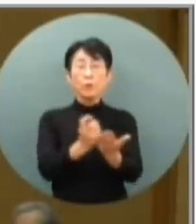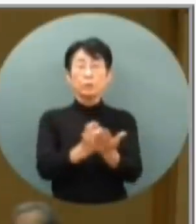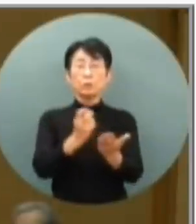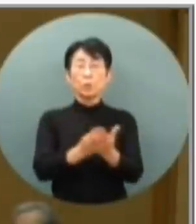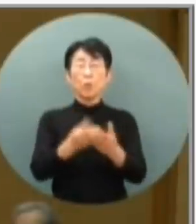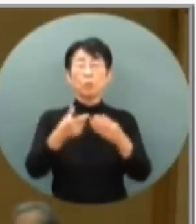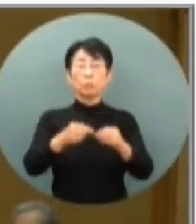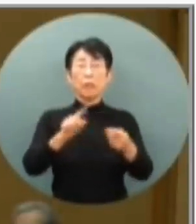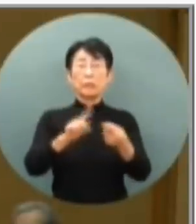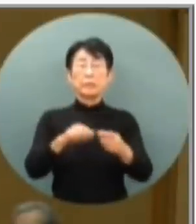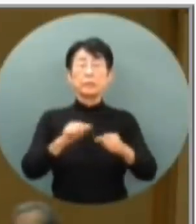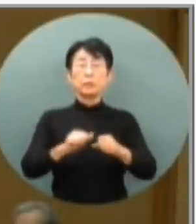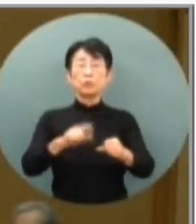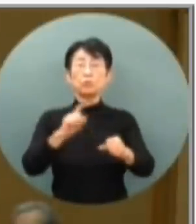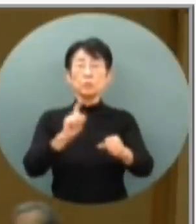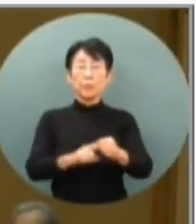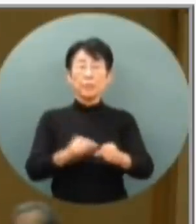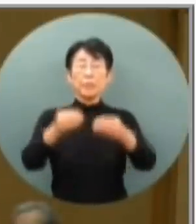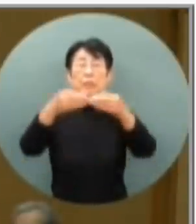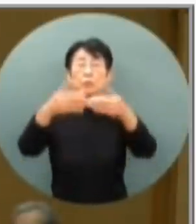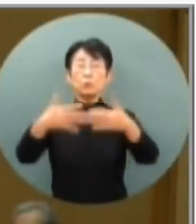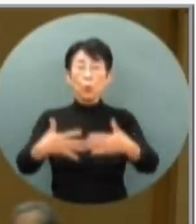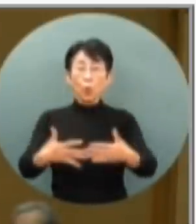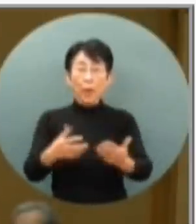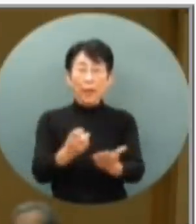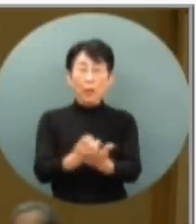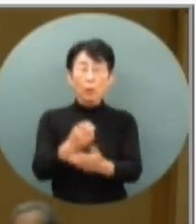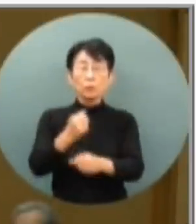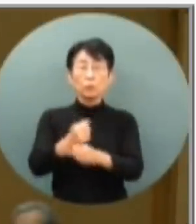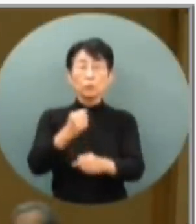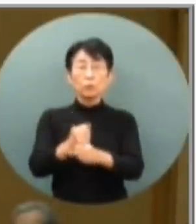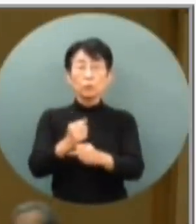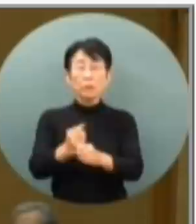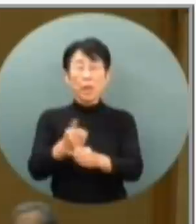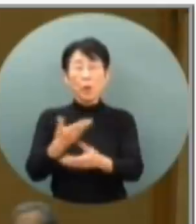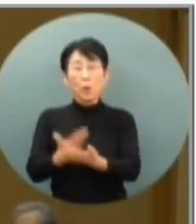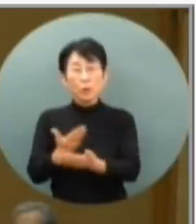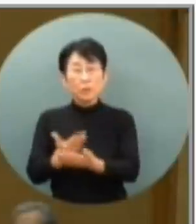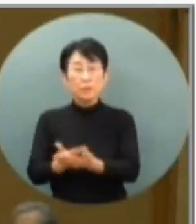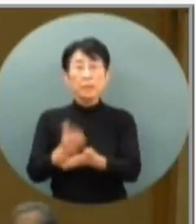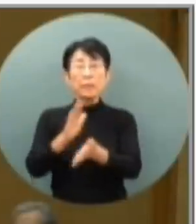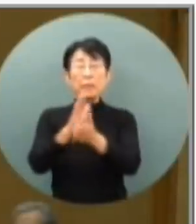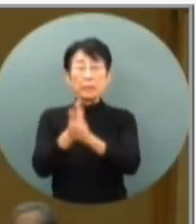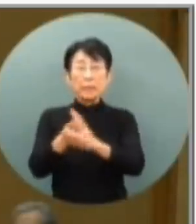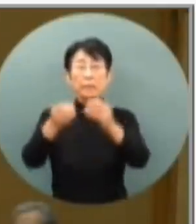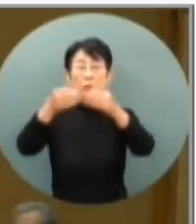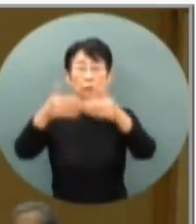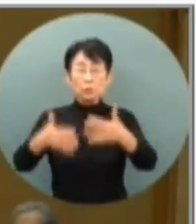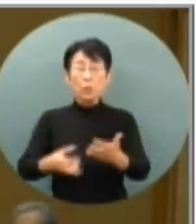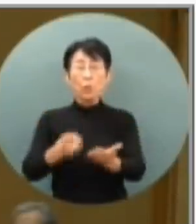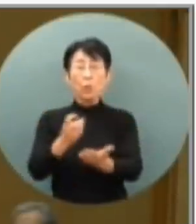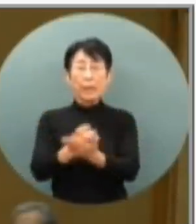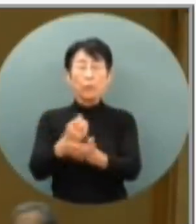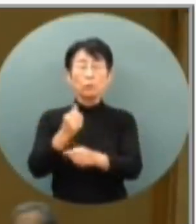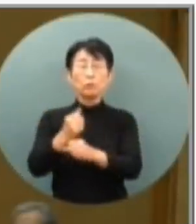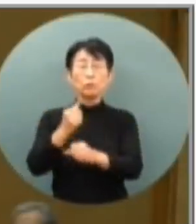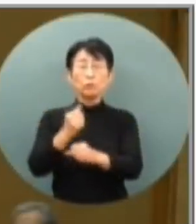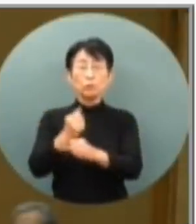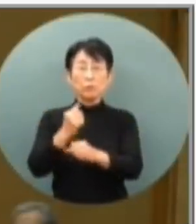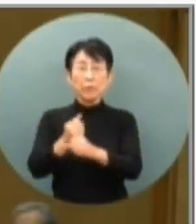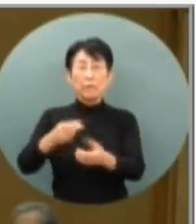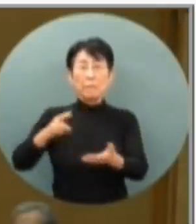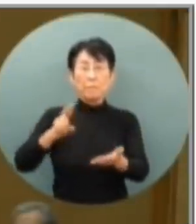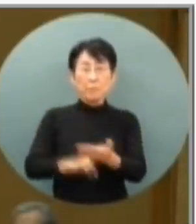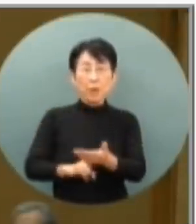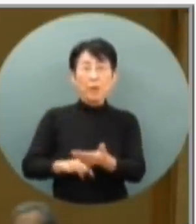はやはり条例を求める声があります。県条例をで県条例を定めていただいて、